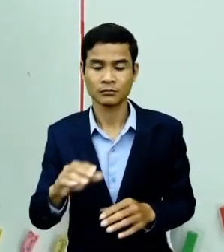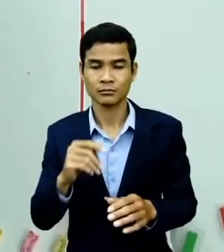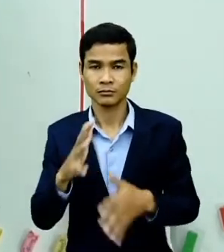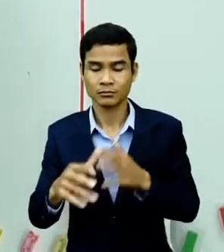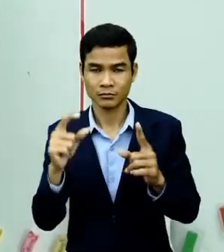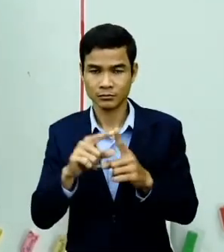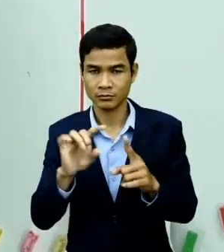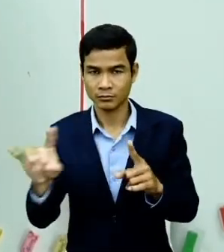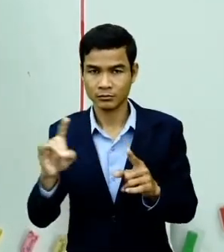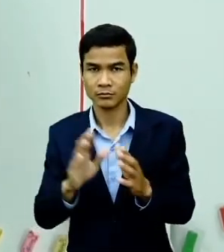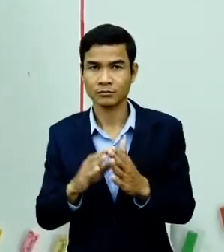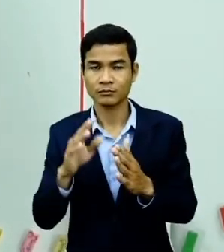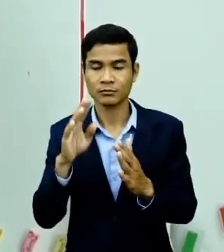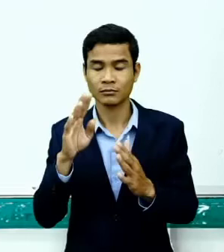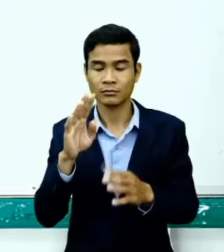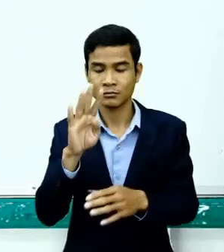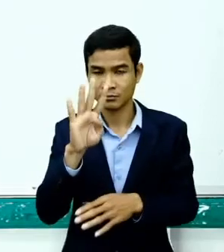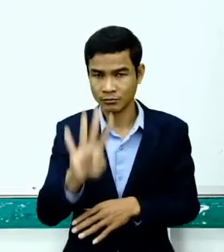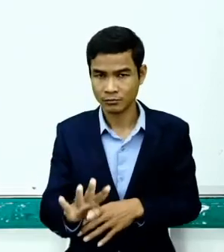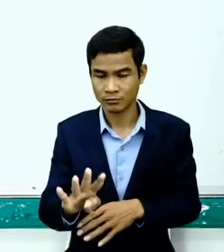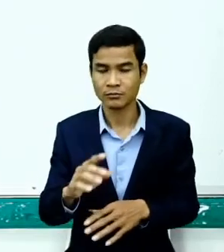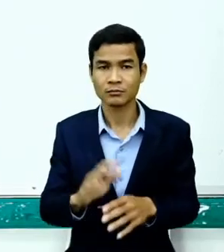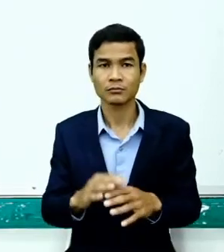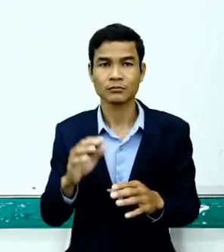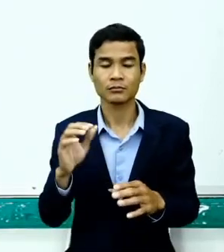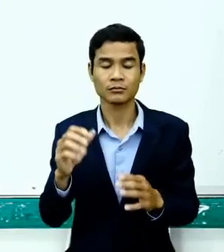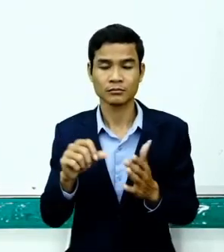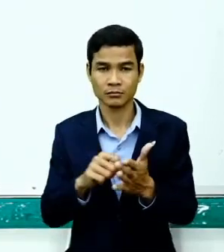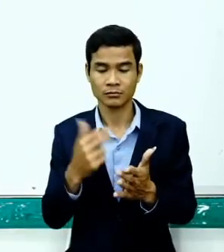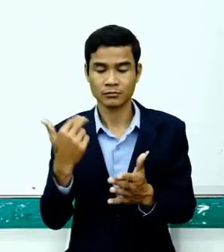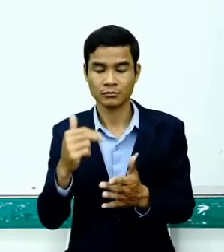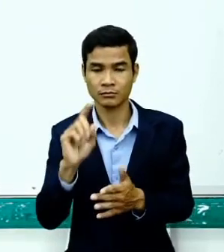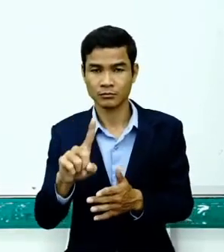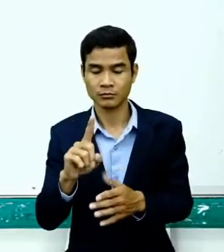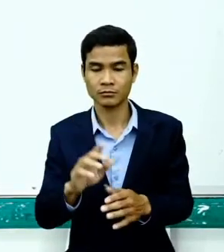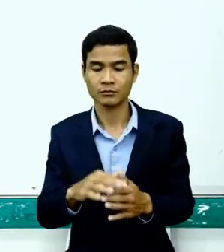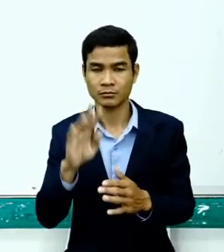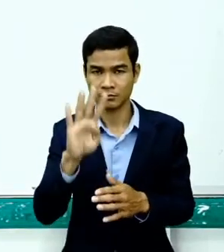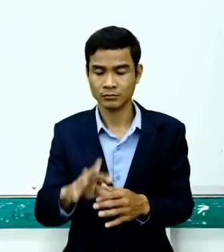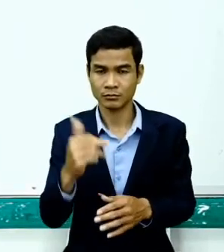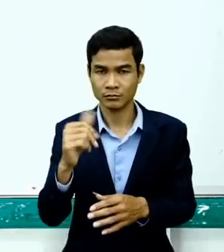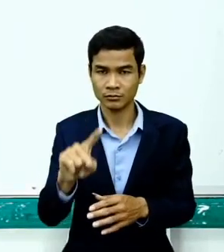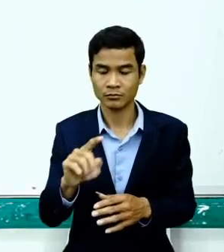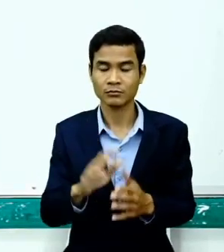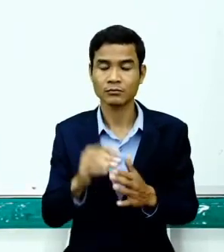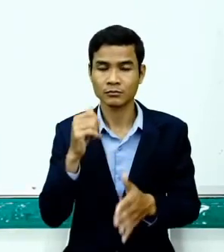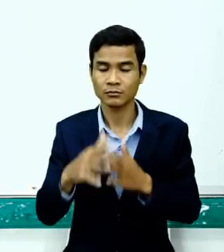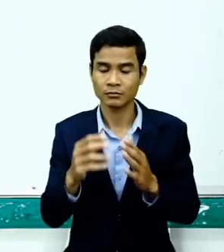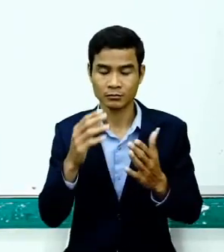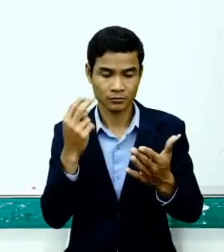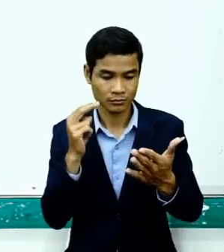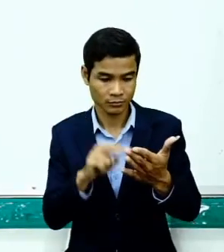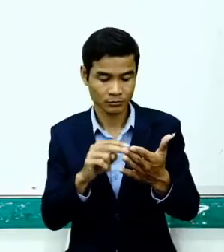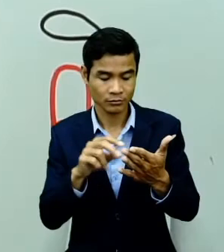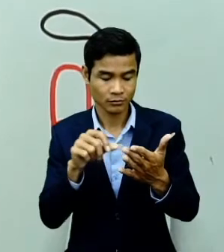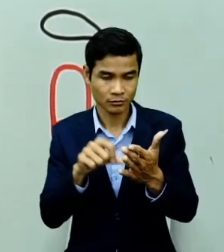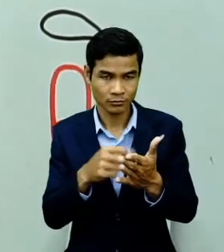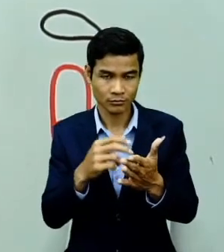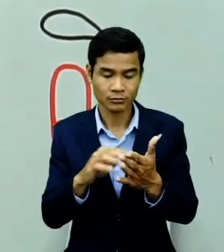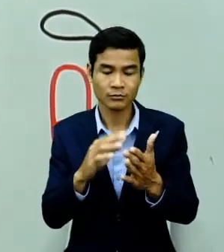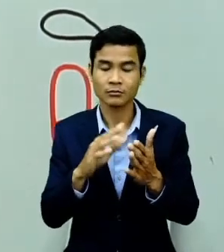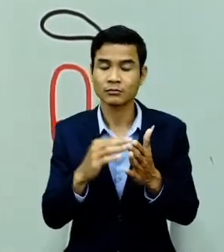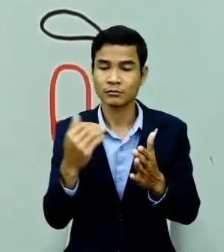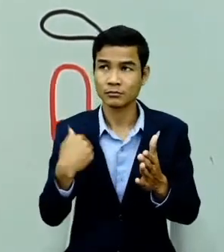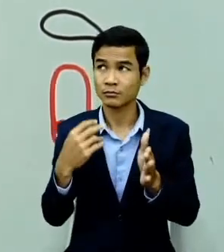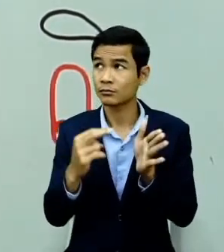ការអានព្យាងគឺនៅតារាងជួរឈរគឺការអានព្យាងនៅក្នុងតារាងទី1ចានេះគឺការអាននៅក្នុងតារាងទី1នេះគឺកូន